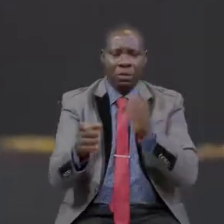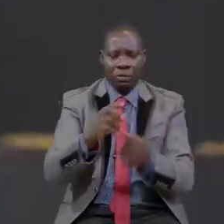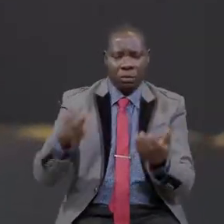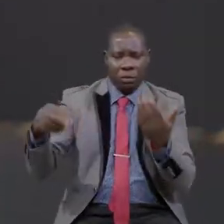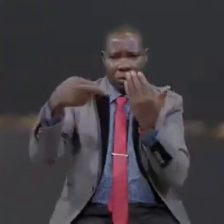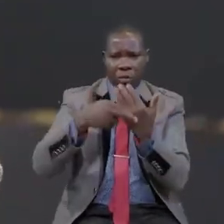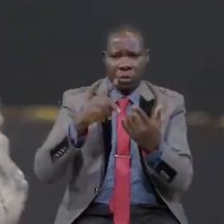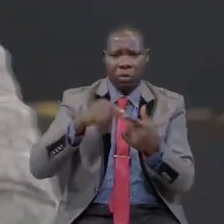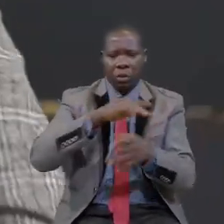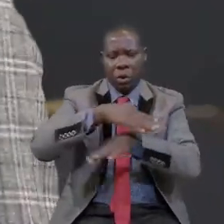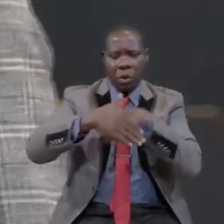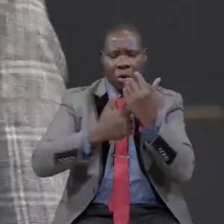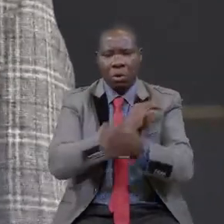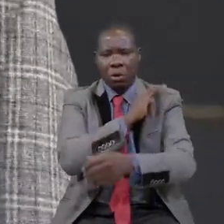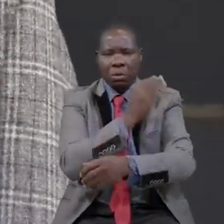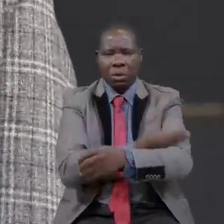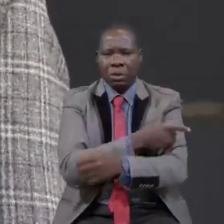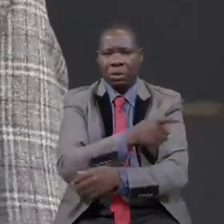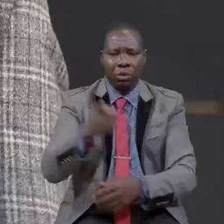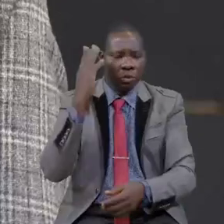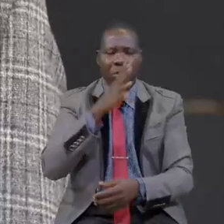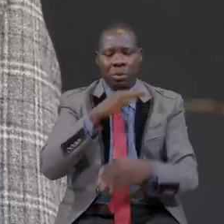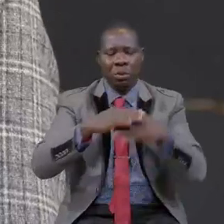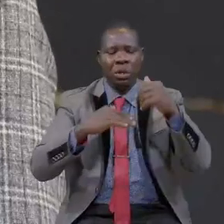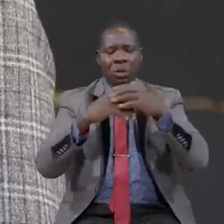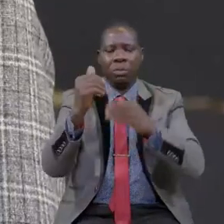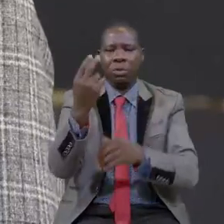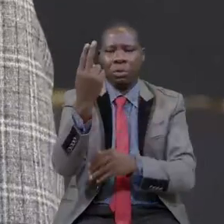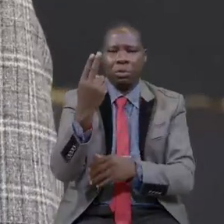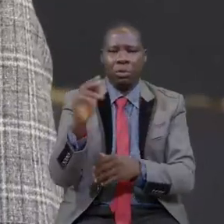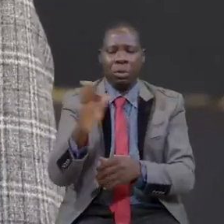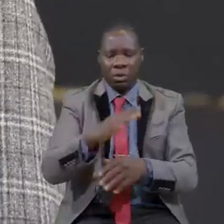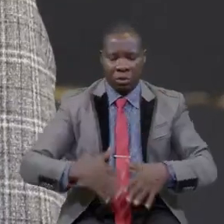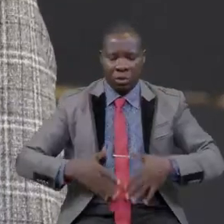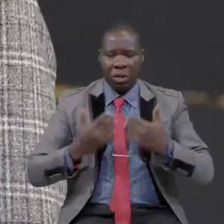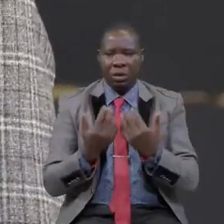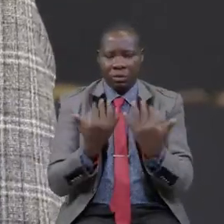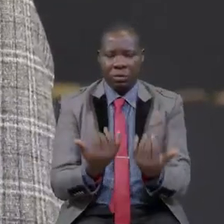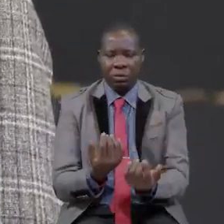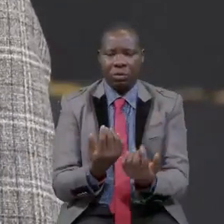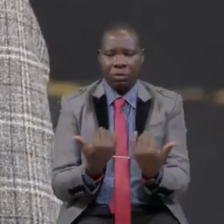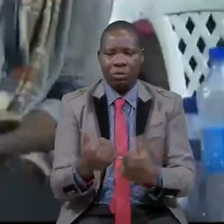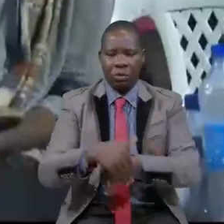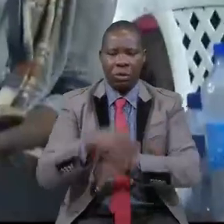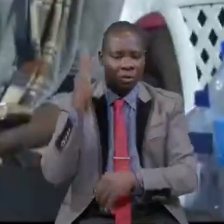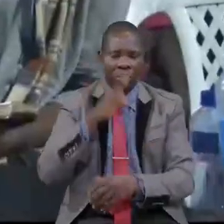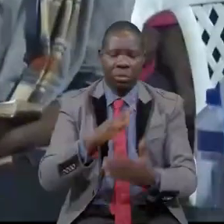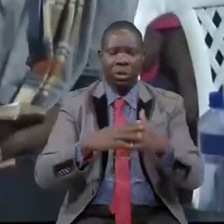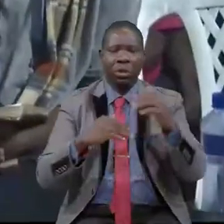Si tu reviens au Tout-Puissant, tu seras rétabli. Ta vie ce soir sera rebâtie.